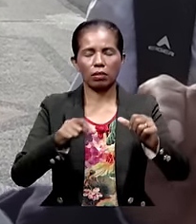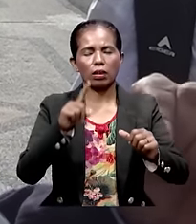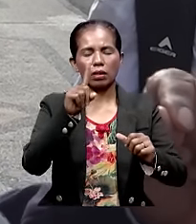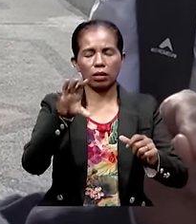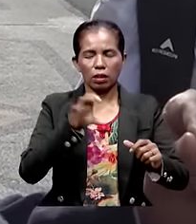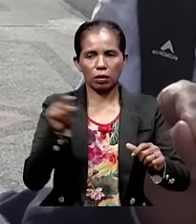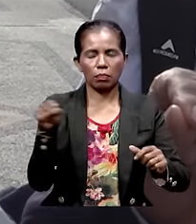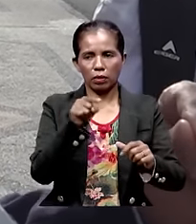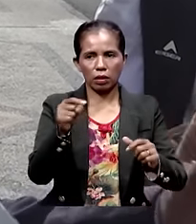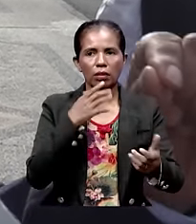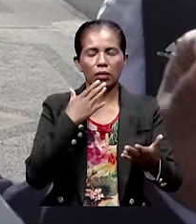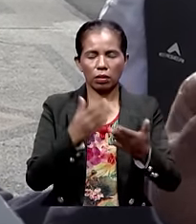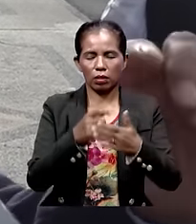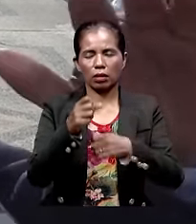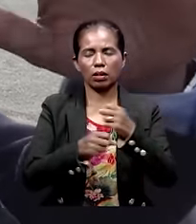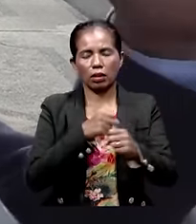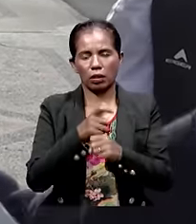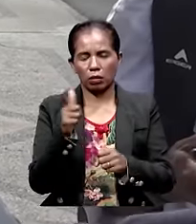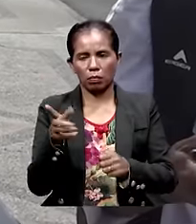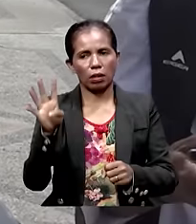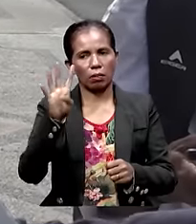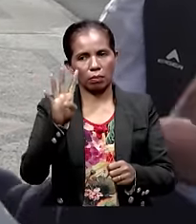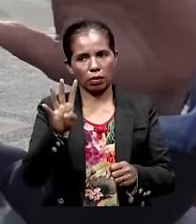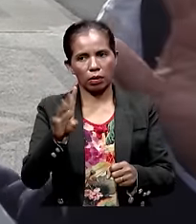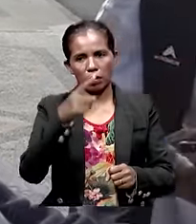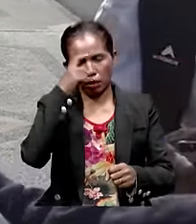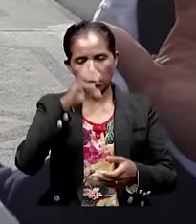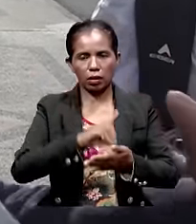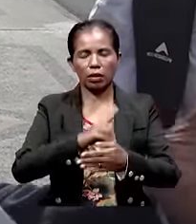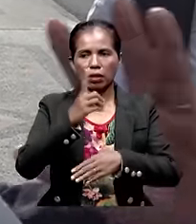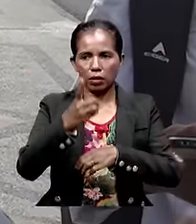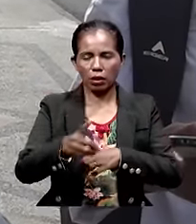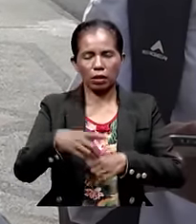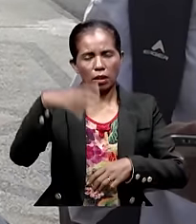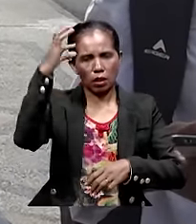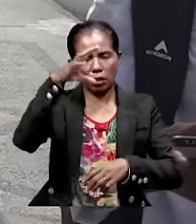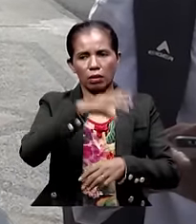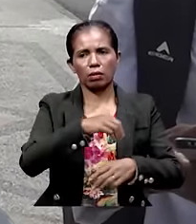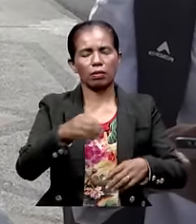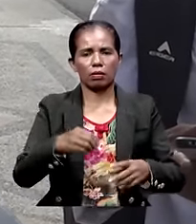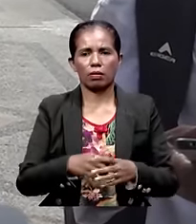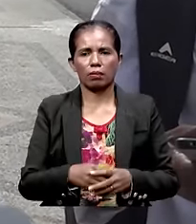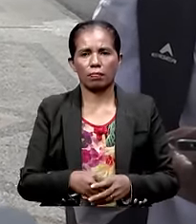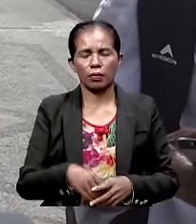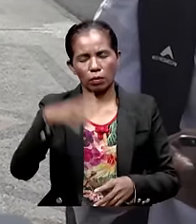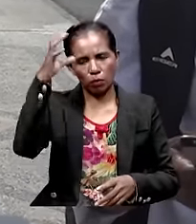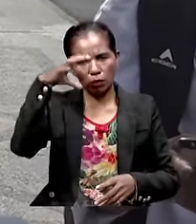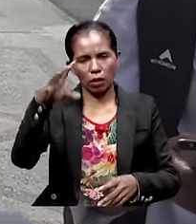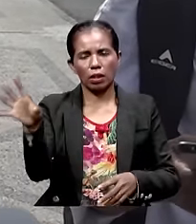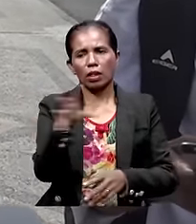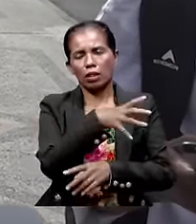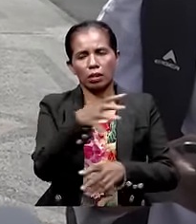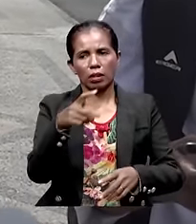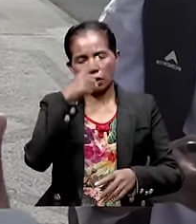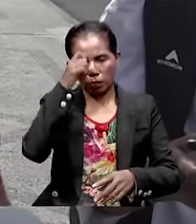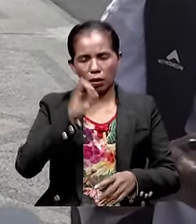dia durante 24 horas tamba da rumah desastre rumah anin udan sistema ne mono tamba ne hau